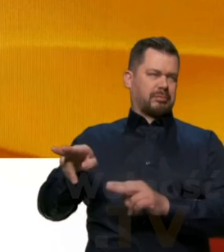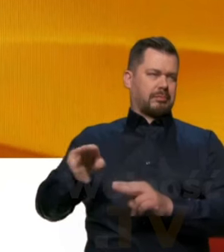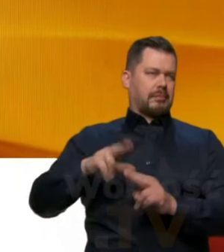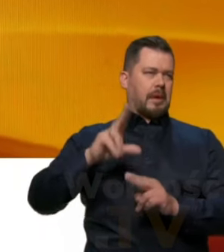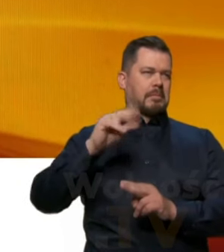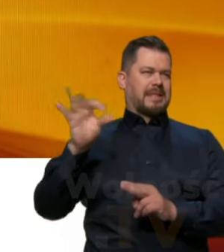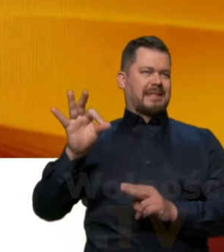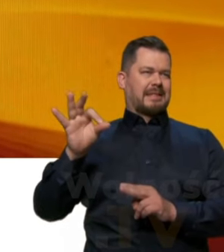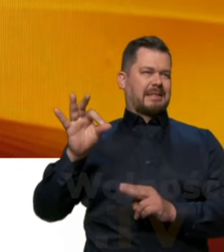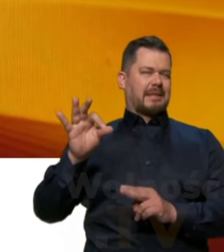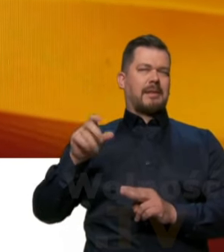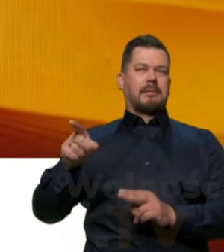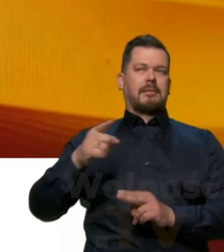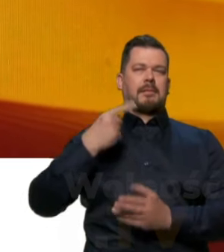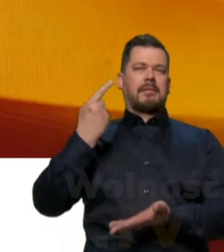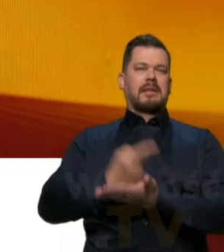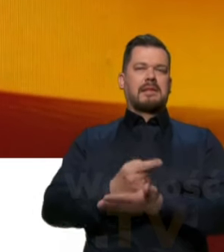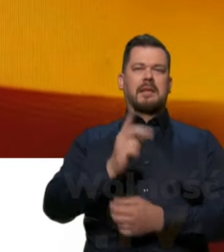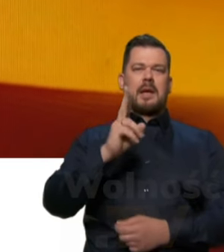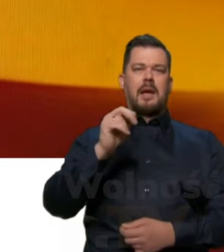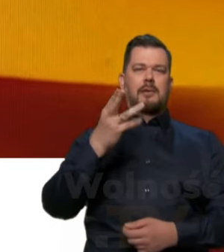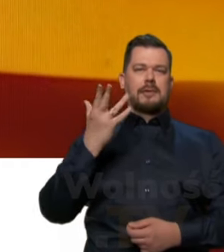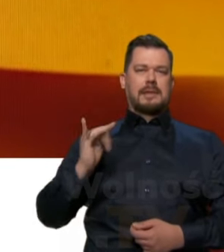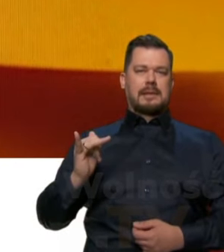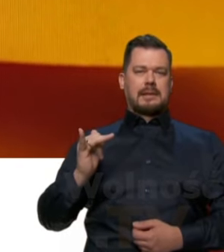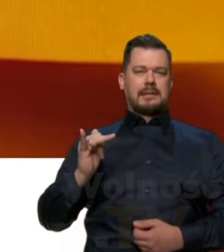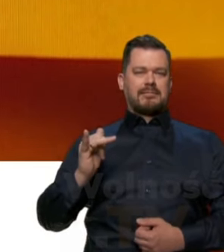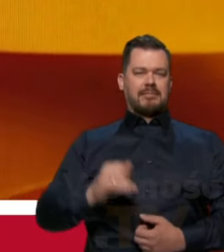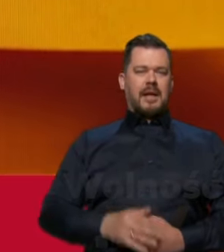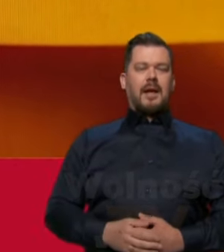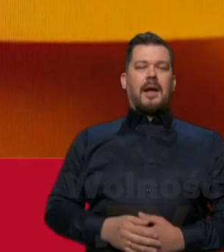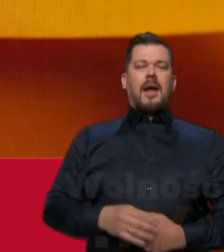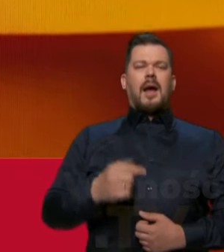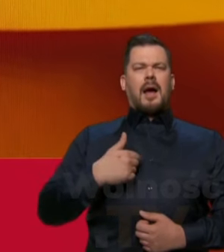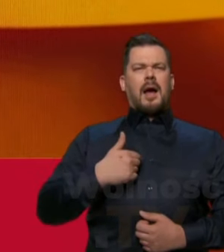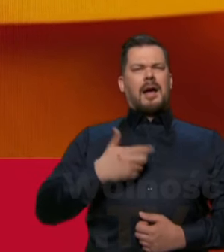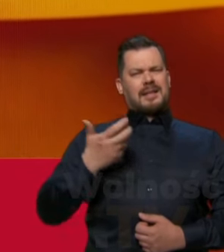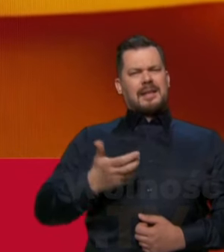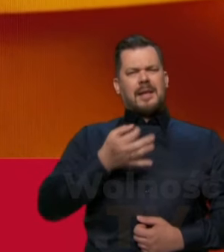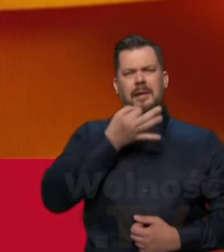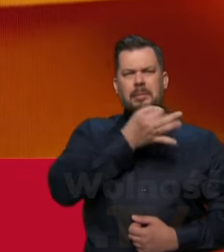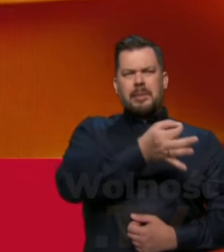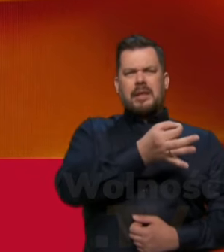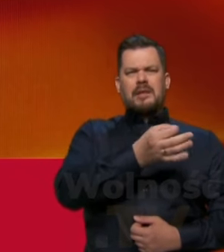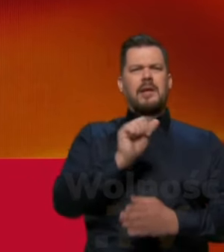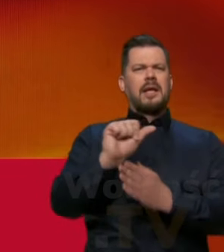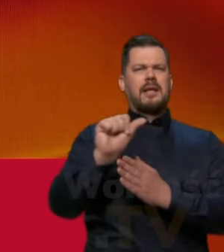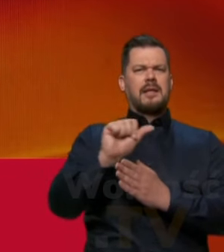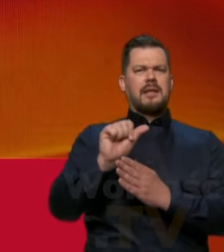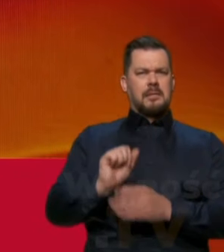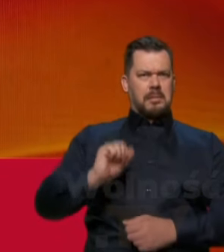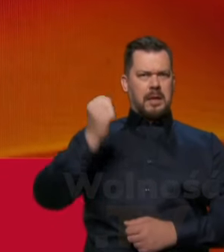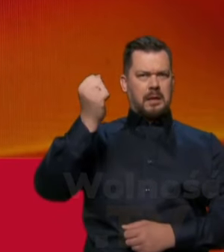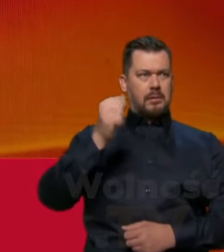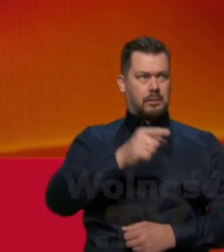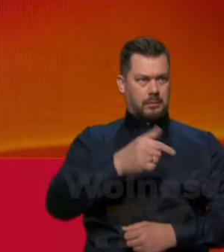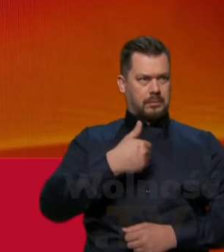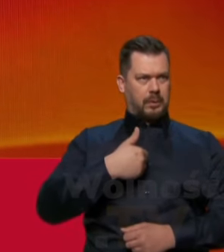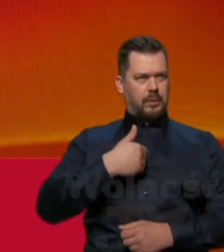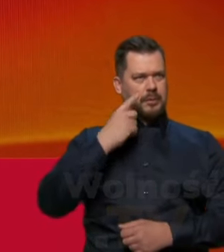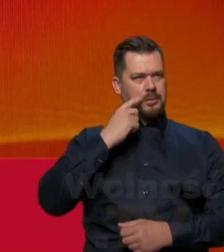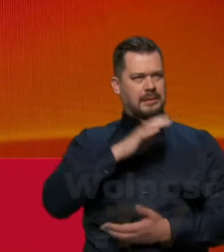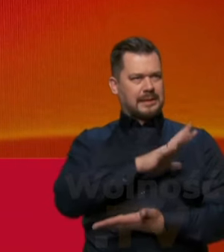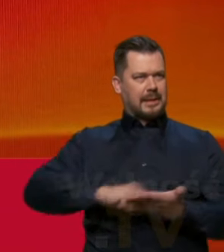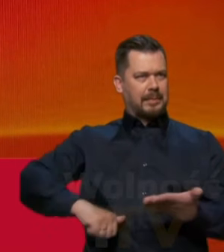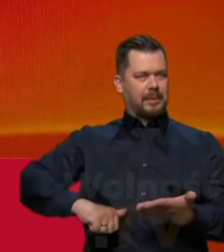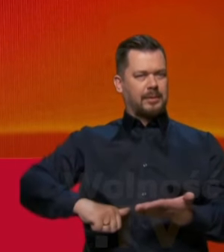zapadały na Żoliborzu i nie byłyby to decyzje mieszkańców Żoliborza. I do tego ja wrócę do pytania o te 11 miliardów. Czy pan uczestniczył w tym planie, jak